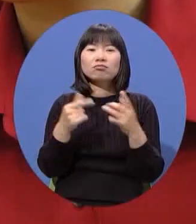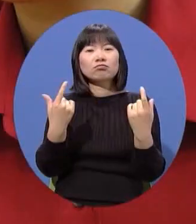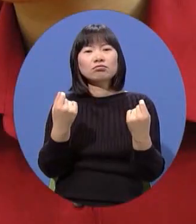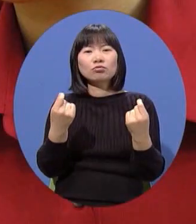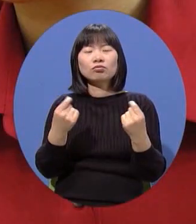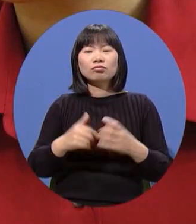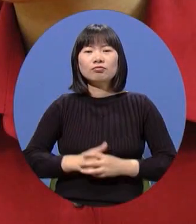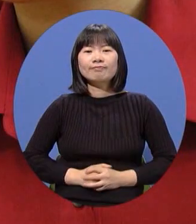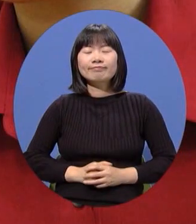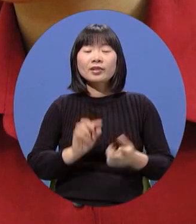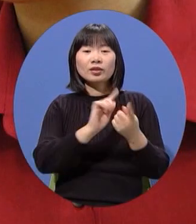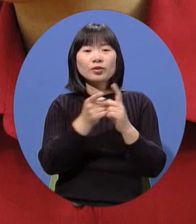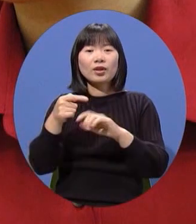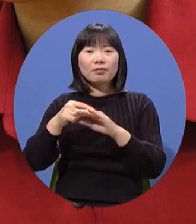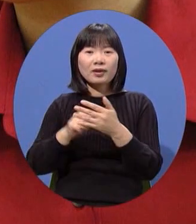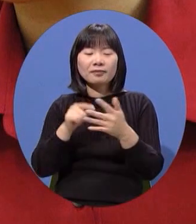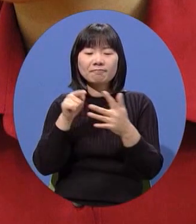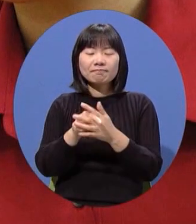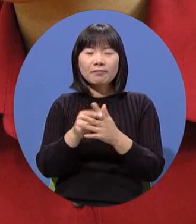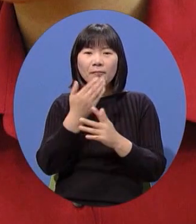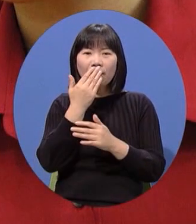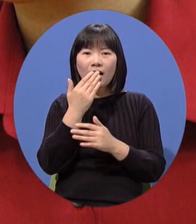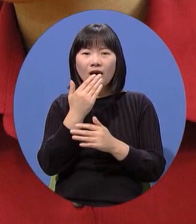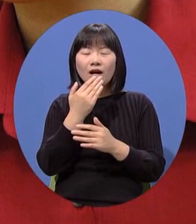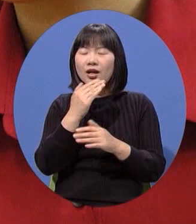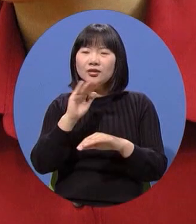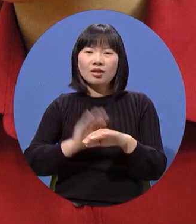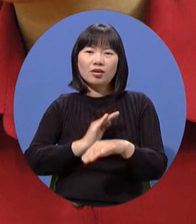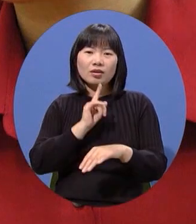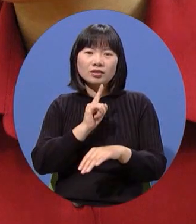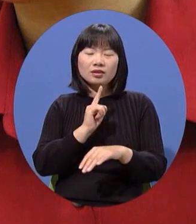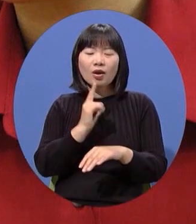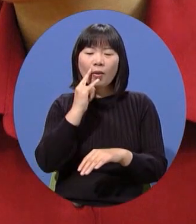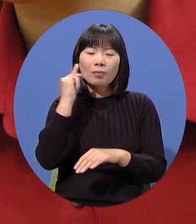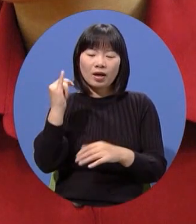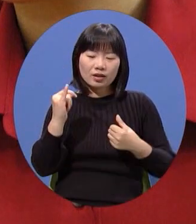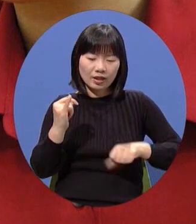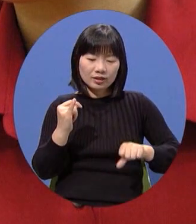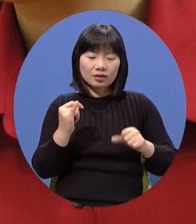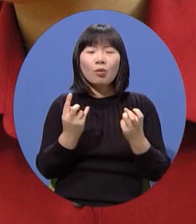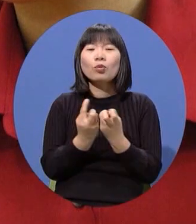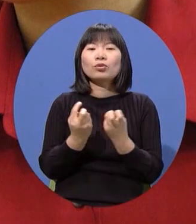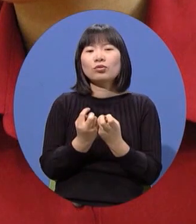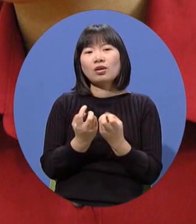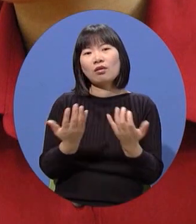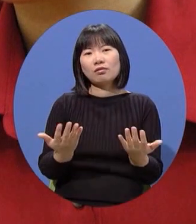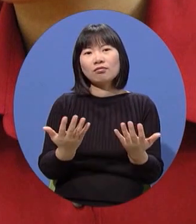서로의 마음 읽기가 힘든 엄마와 아이. 어떻게 해야 할까요?